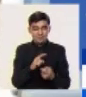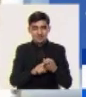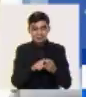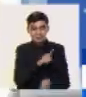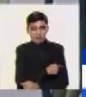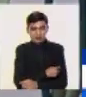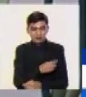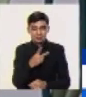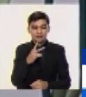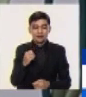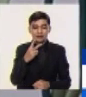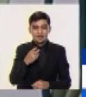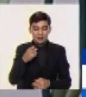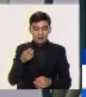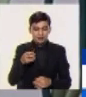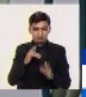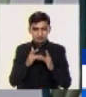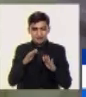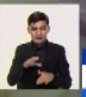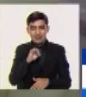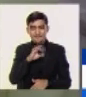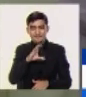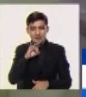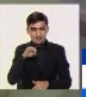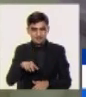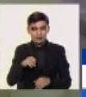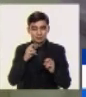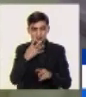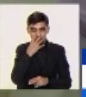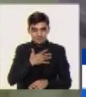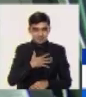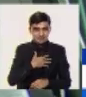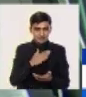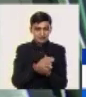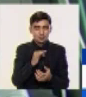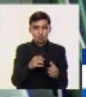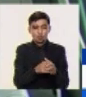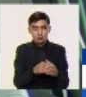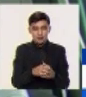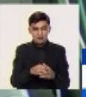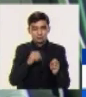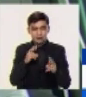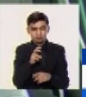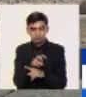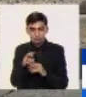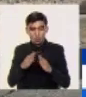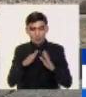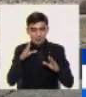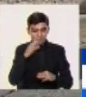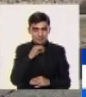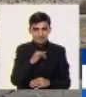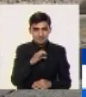инфекционной больницы на 200 коек с аппаратами ИВЛ. Помимо этого есть мобильные группы, осматривающие пациентов на дому. А